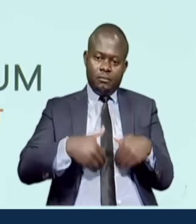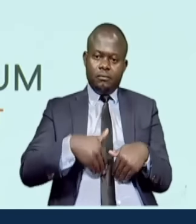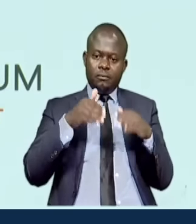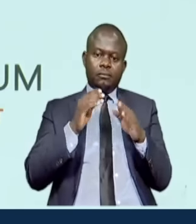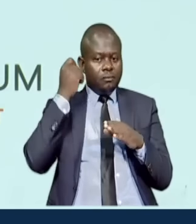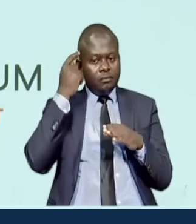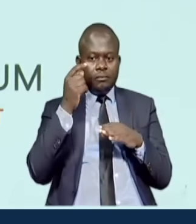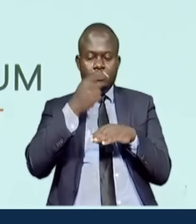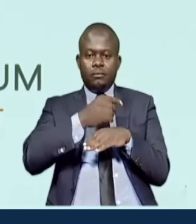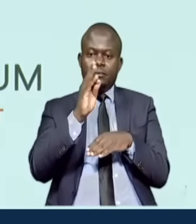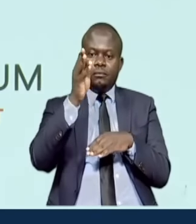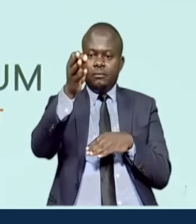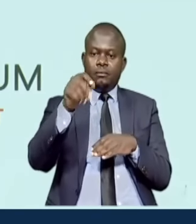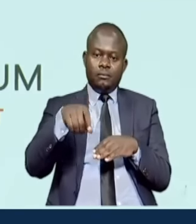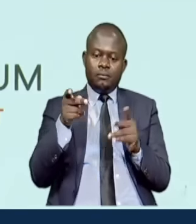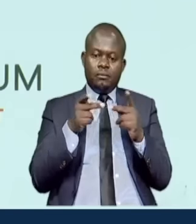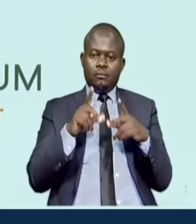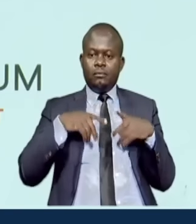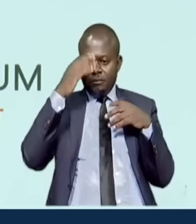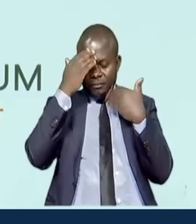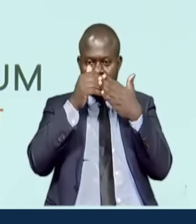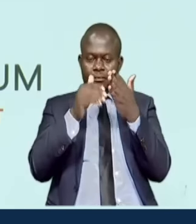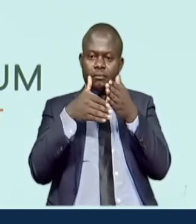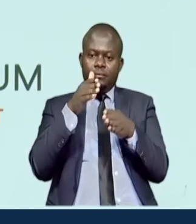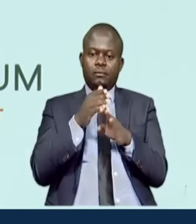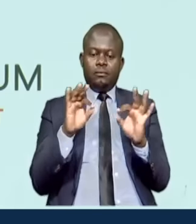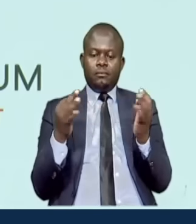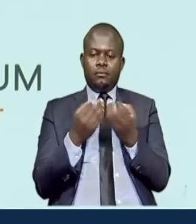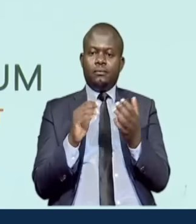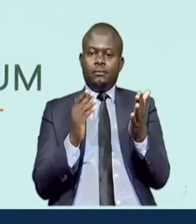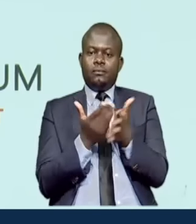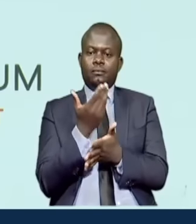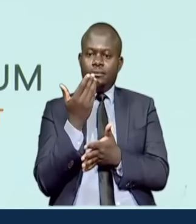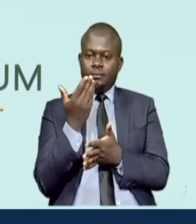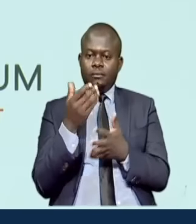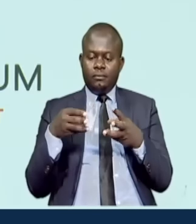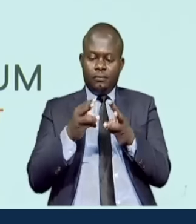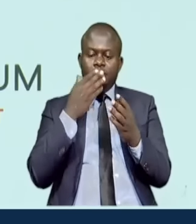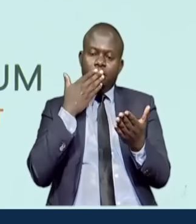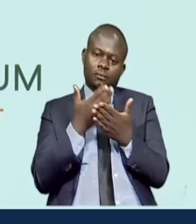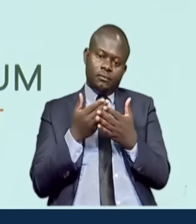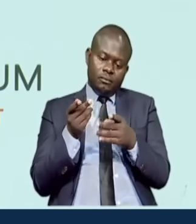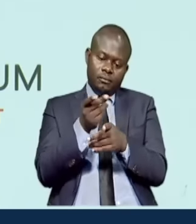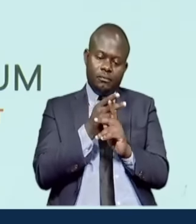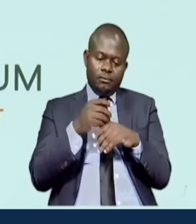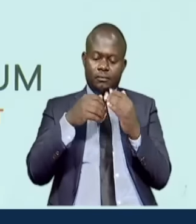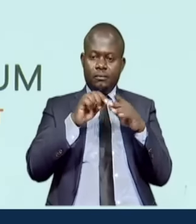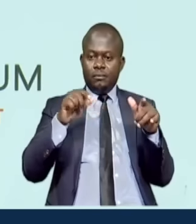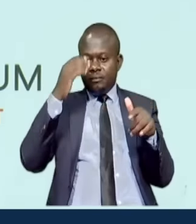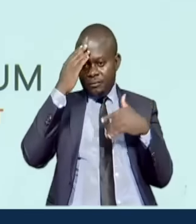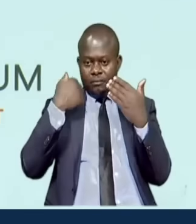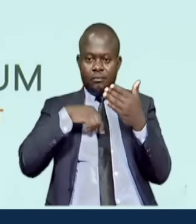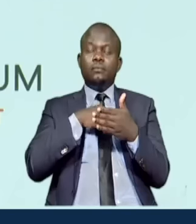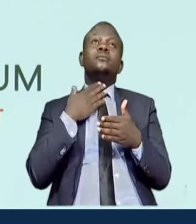imbere ruzaba rukeneye aho rutura, kuko ruzaba rwubatse imiryango mishya. Ni uburyo bwiza bwo gufata neza ubutaka, kuko twifuza